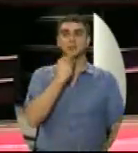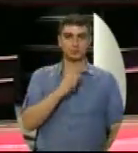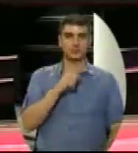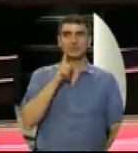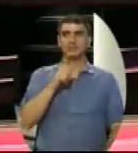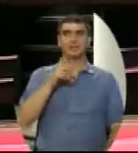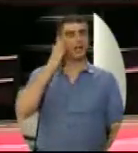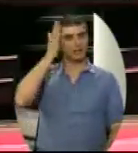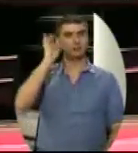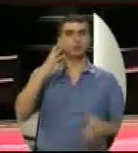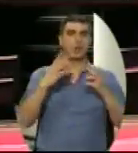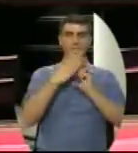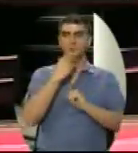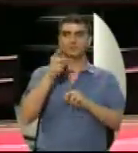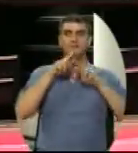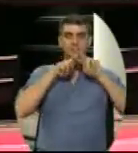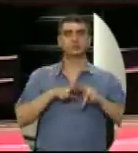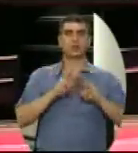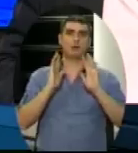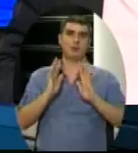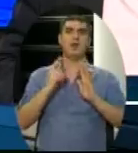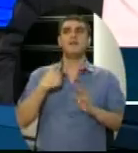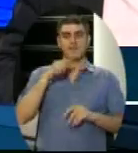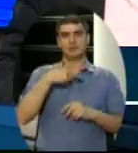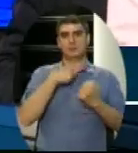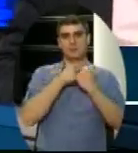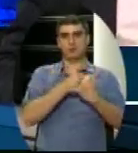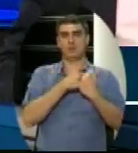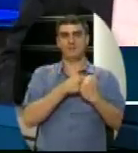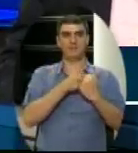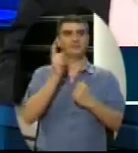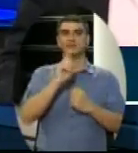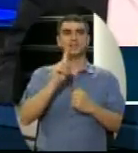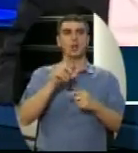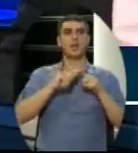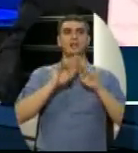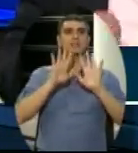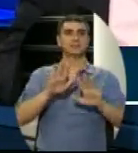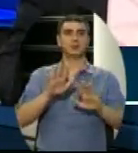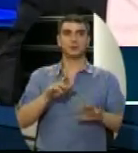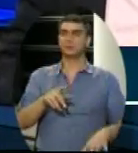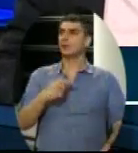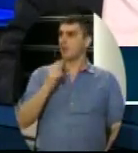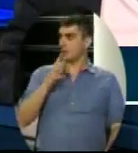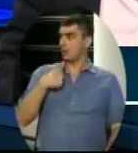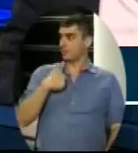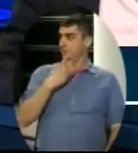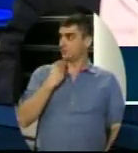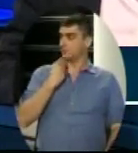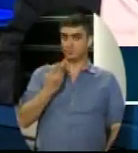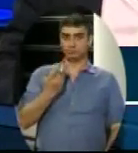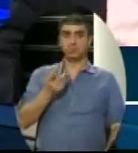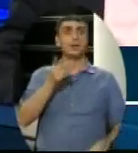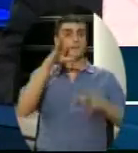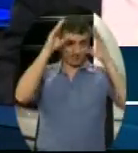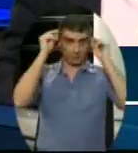היא חזון של העם היהודי, והיא תישאר כזאת, ועל זה אנחנו נאבק. וזה לא, זה לא גזענות. אגב, גם אני יהודי. בן גוריון